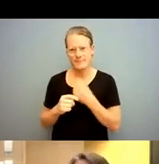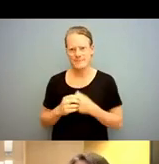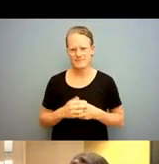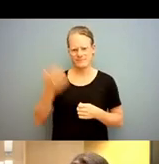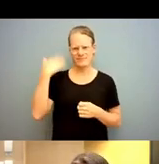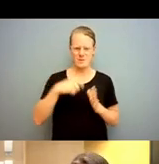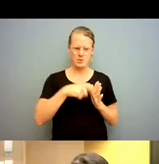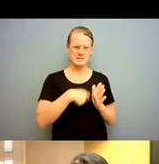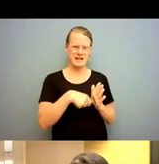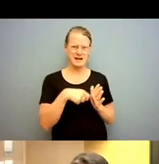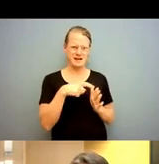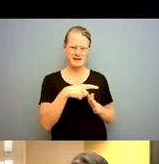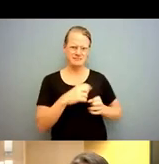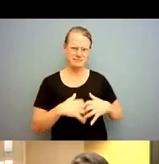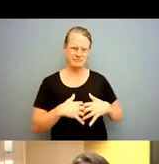ja ätten.